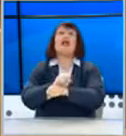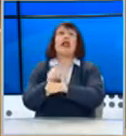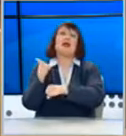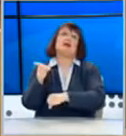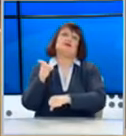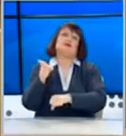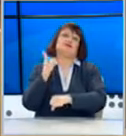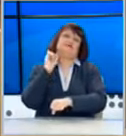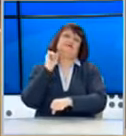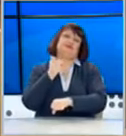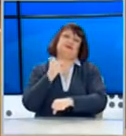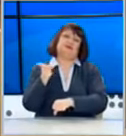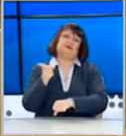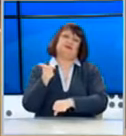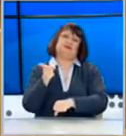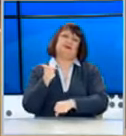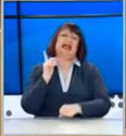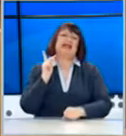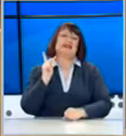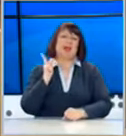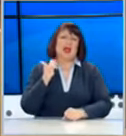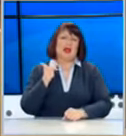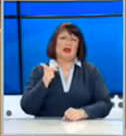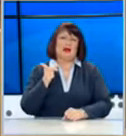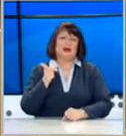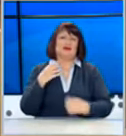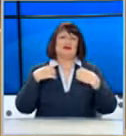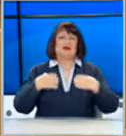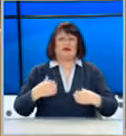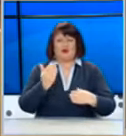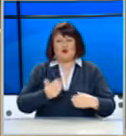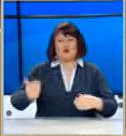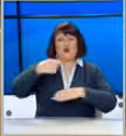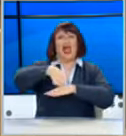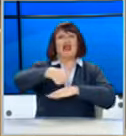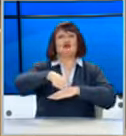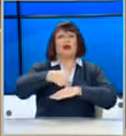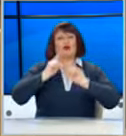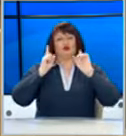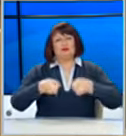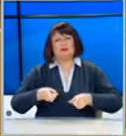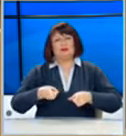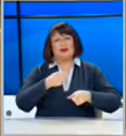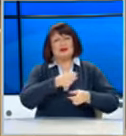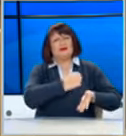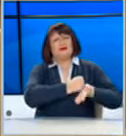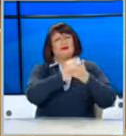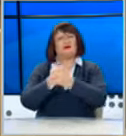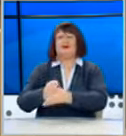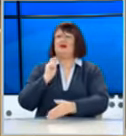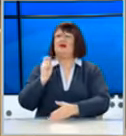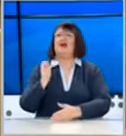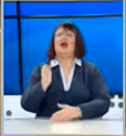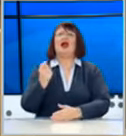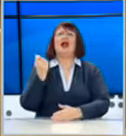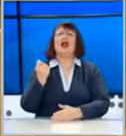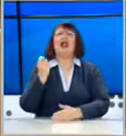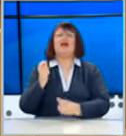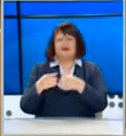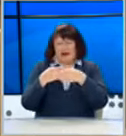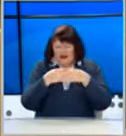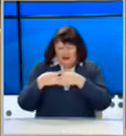εγκληματίας σύμφωνα με την απόφαση του Αρείου Πάγου. Χρηματοδοτήσατε ένα κόμμα που είναι κέλυφος